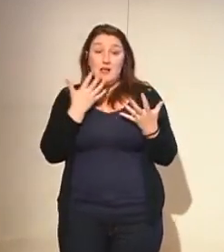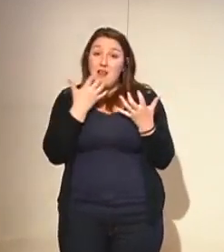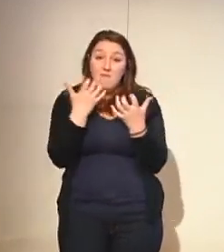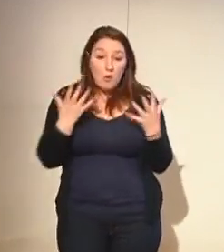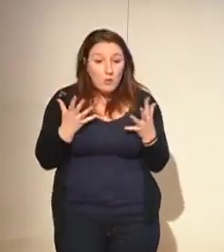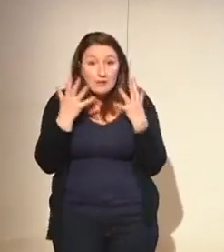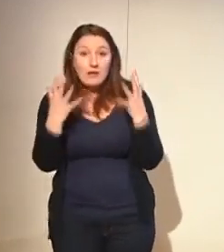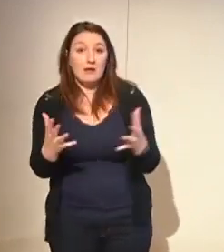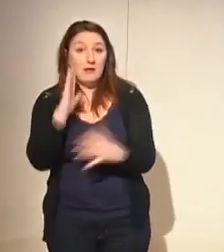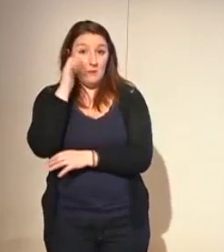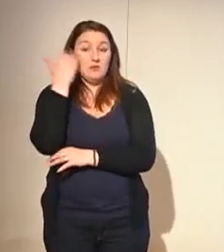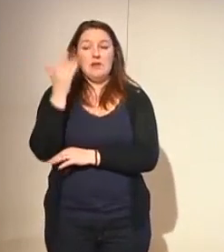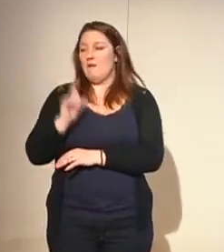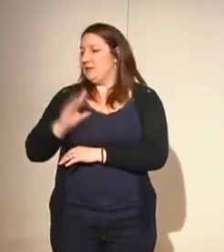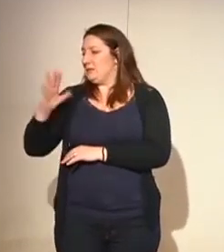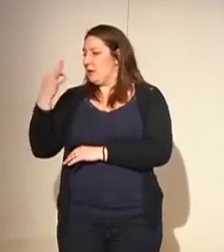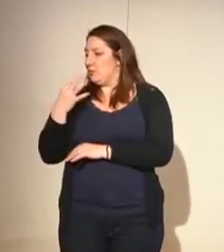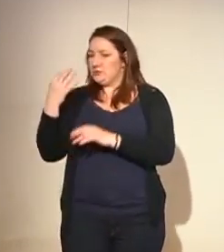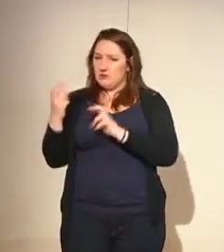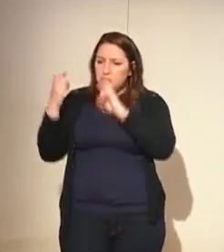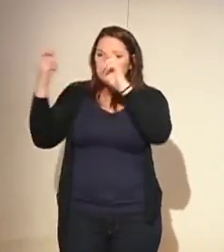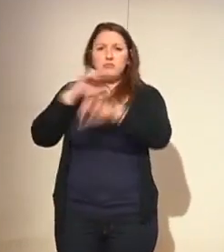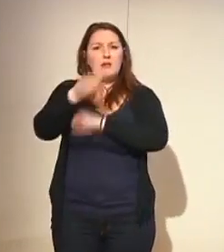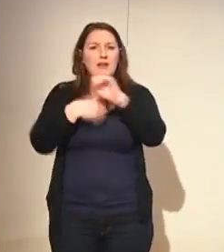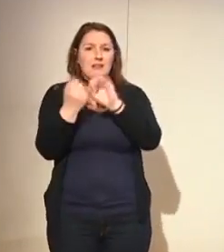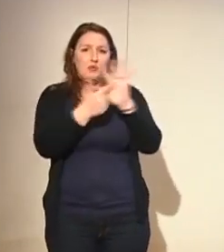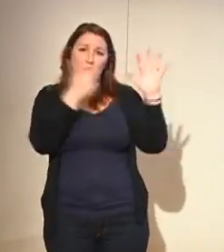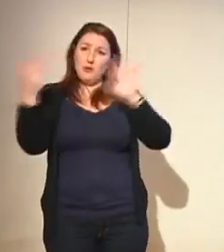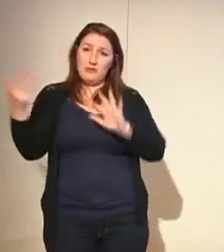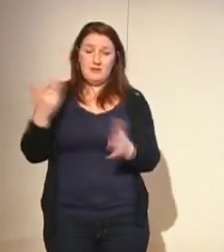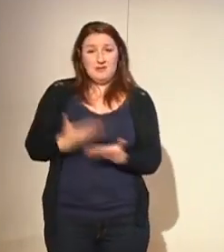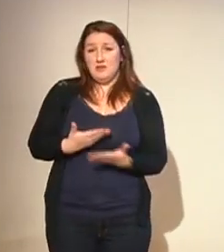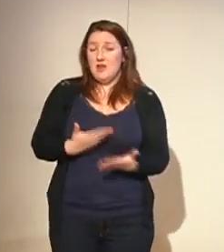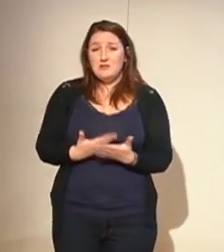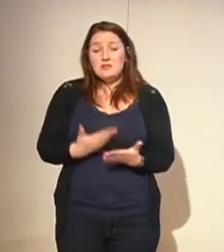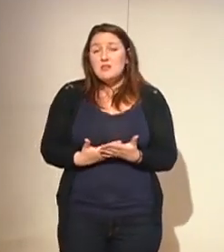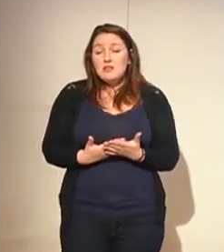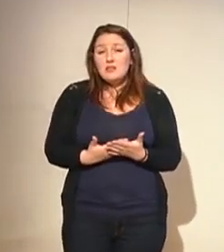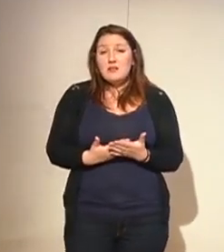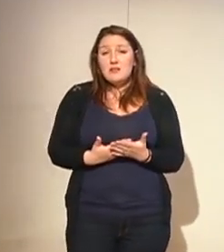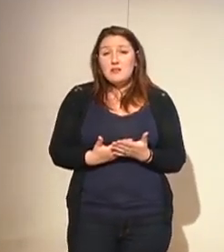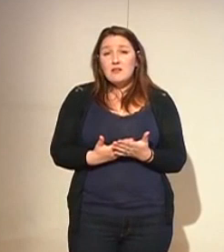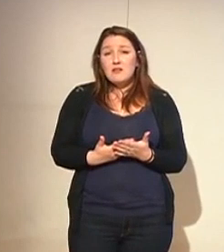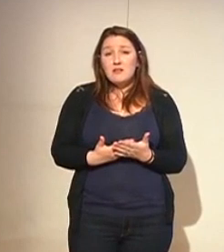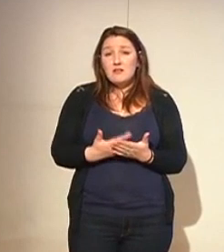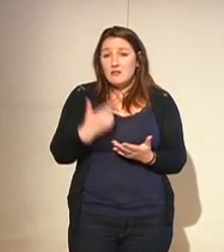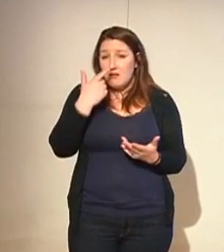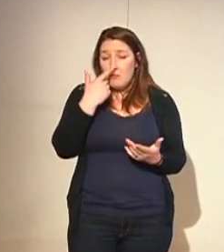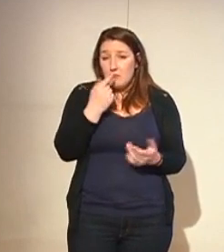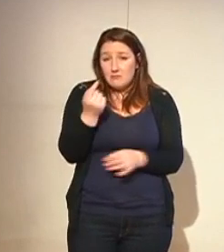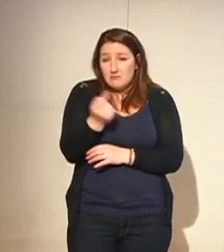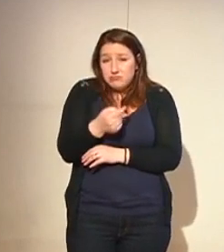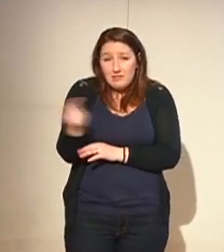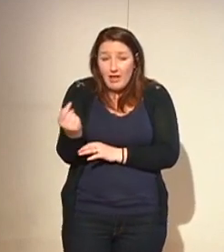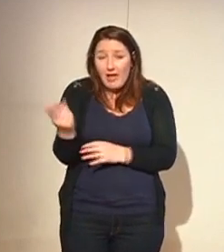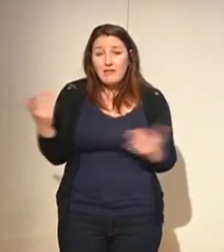l'augmentation de 25 % qui avait été décidé en 2008 a été un signe qui n'allait pas dans dans le bon sens en ce qui